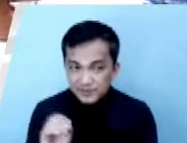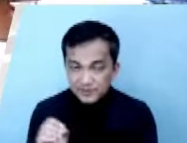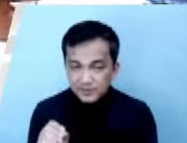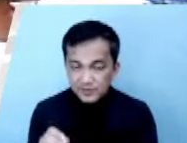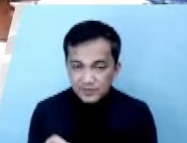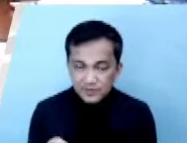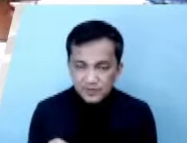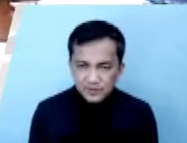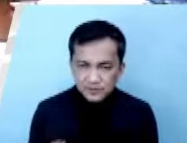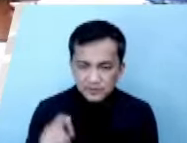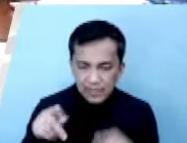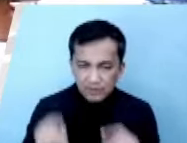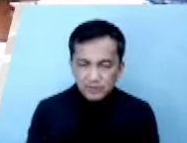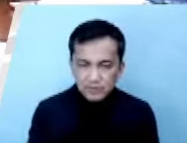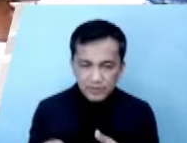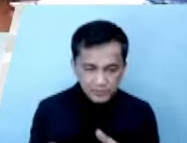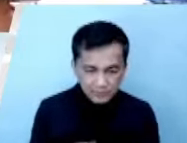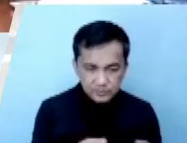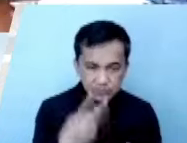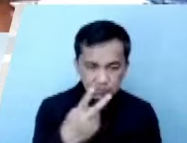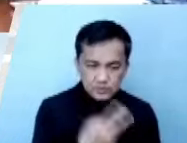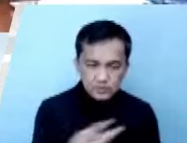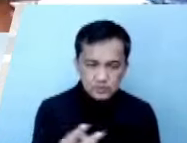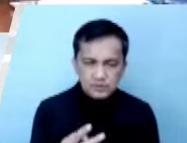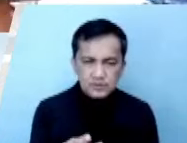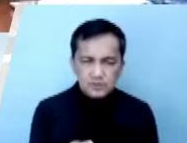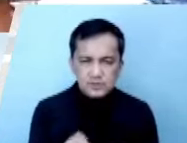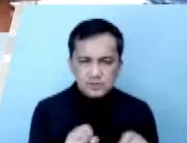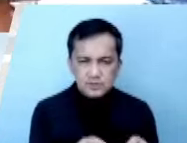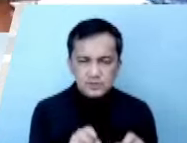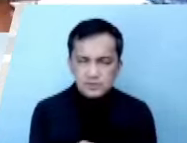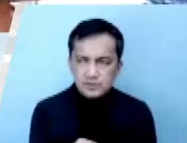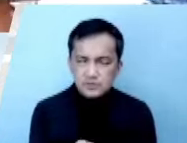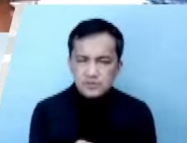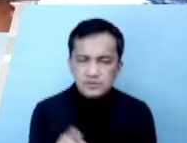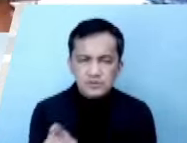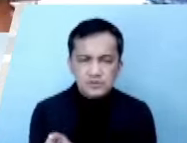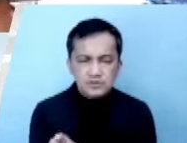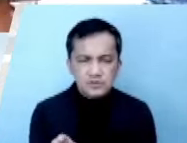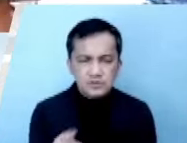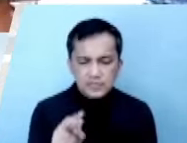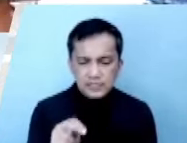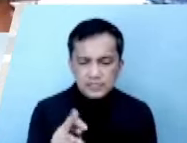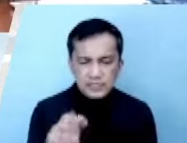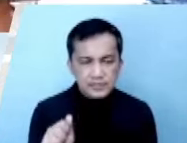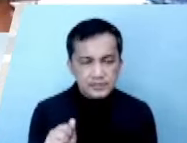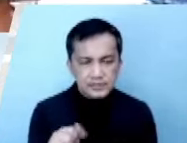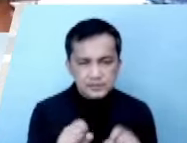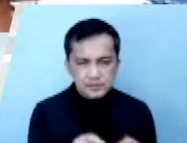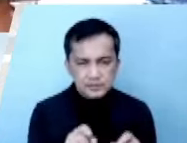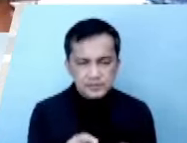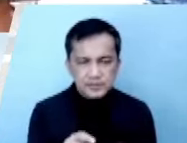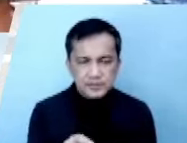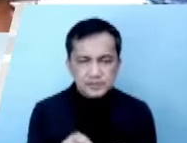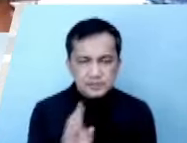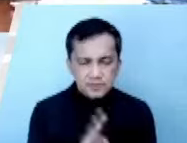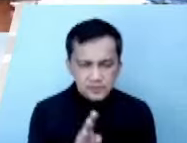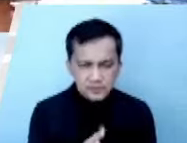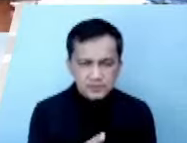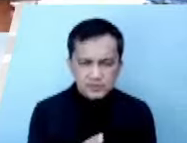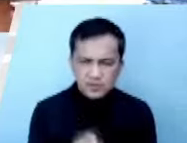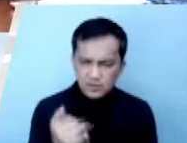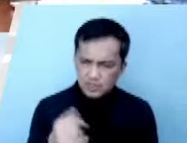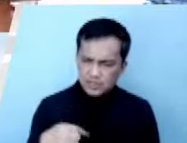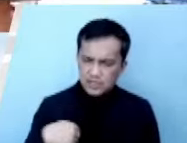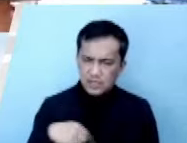after 2 weeks, nagbenta yung nabalita na yung NFA nagbenta sa trader. Ba't ayaw kami bentahan tapos